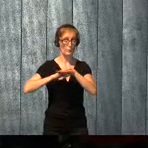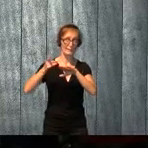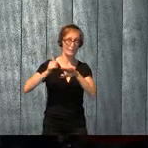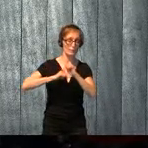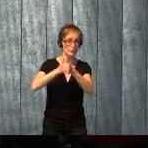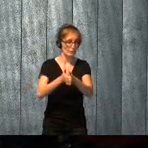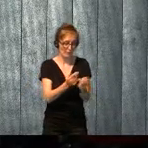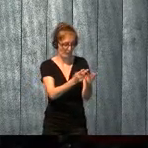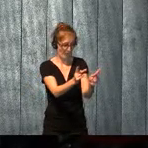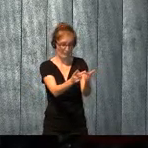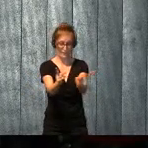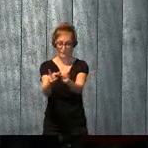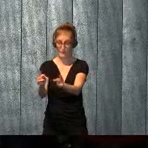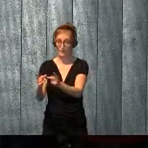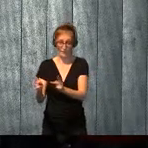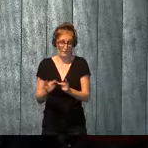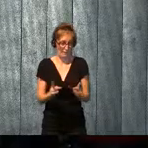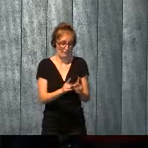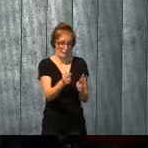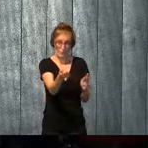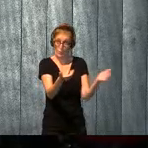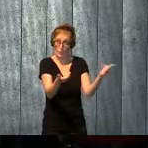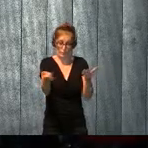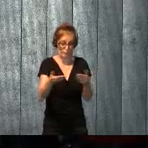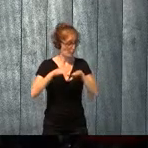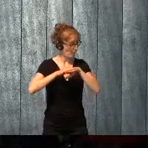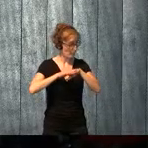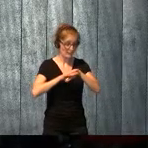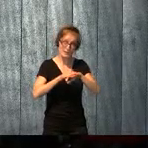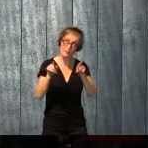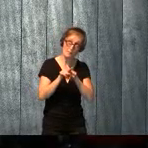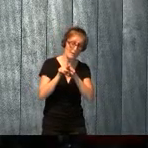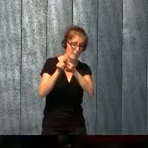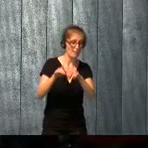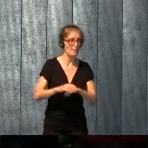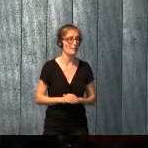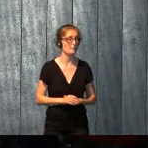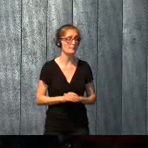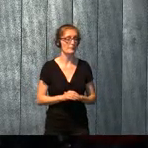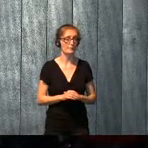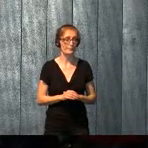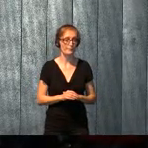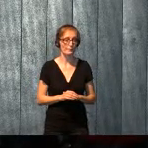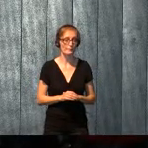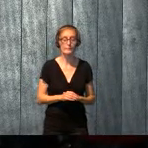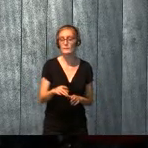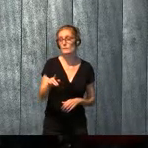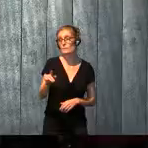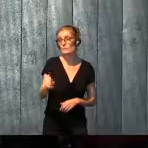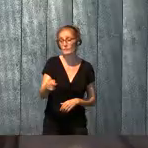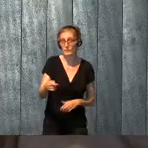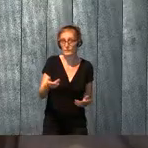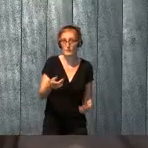этой формированию комфортной городской среды с субсидиями федеральными и плюс городским бюджетом. Такую программу